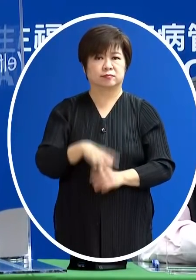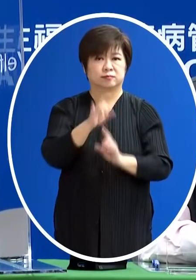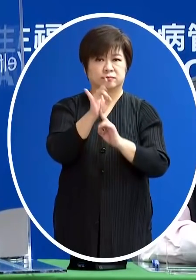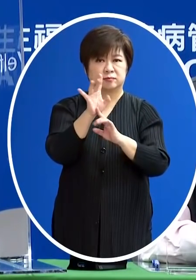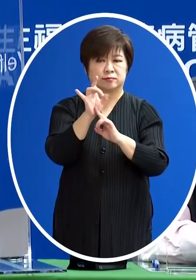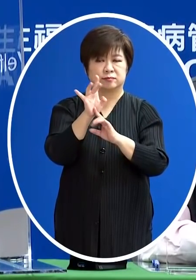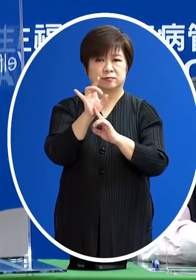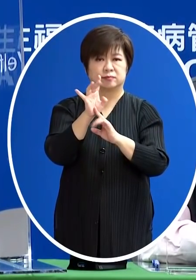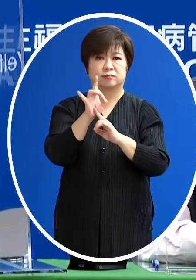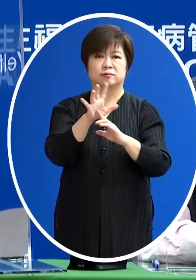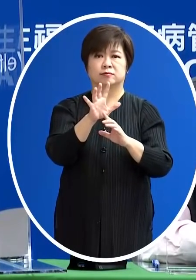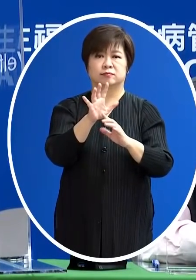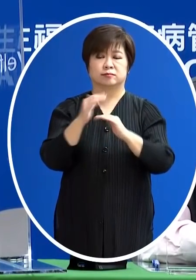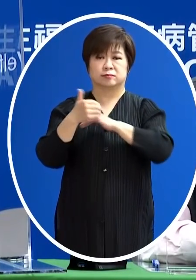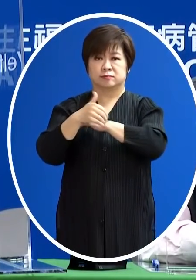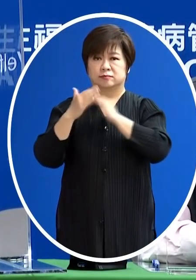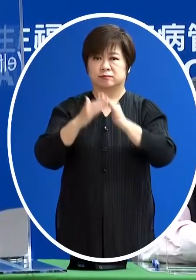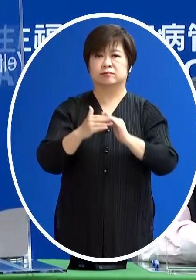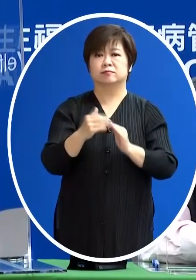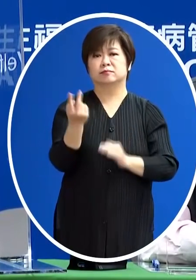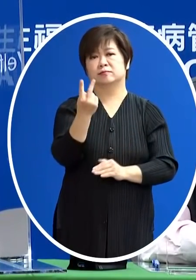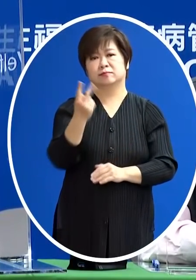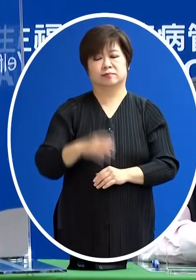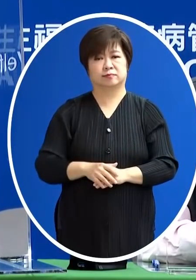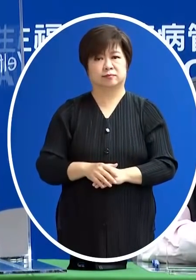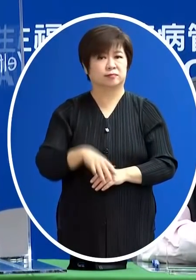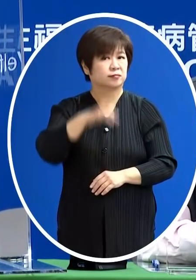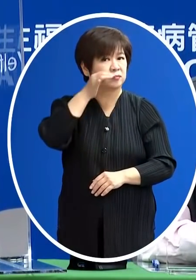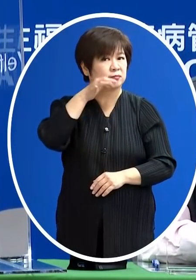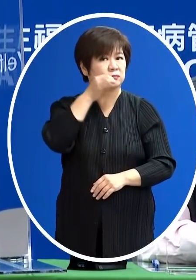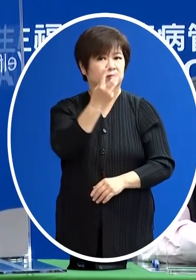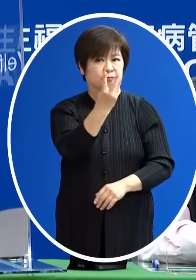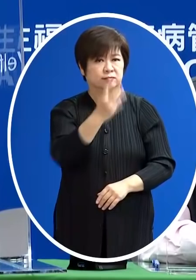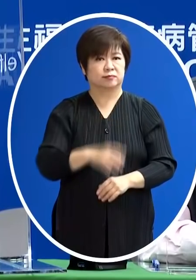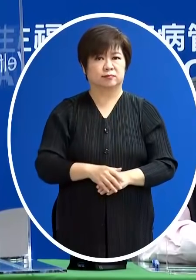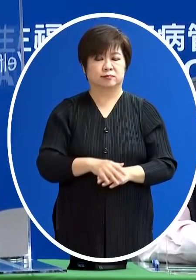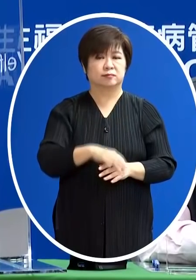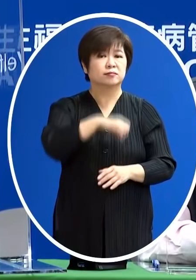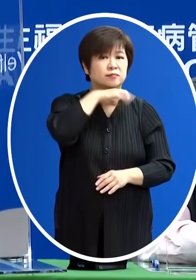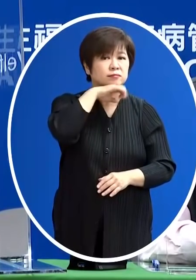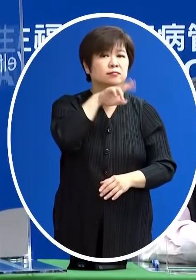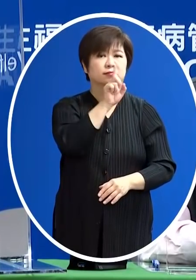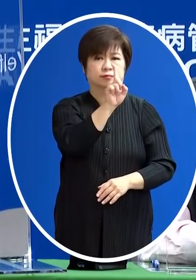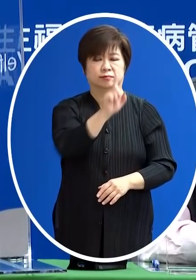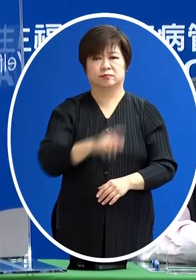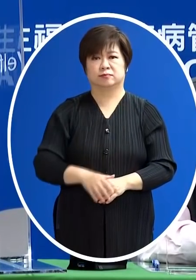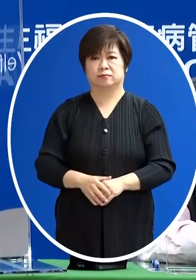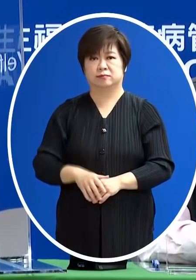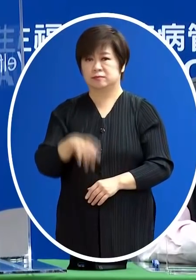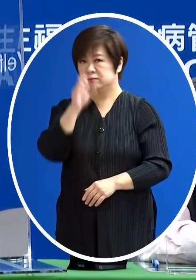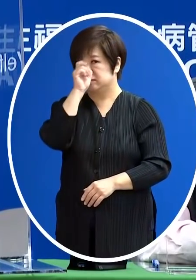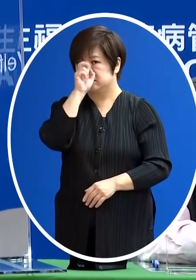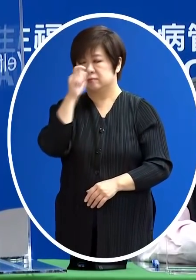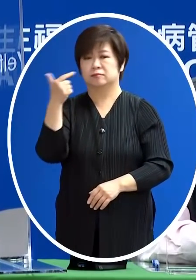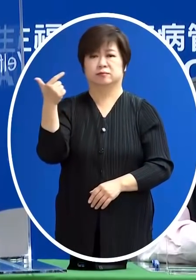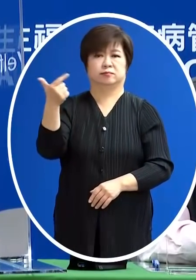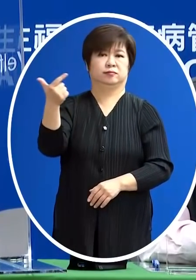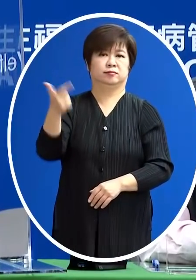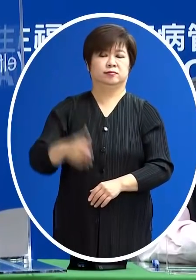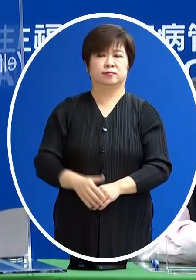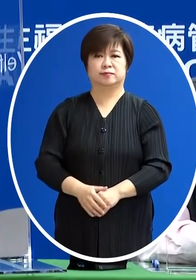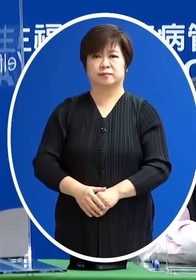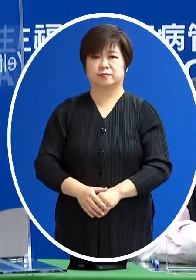县新竹市2例，那彰化县3例，屏东县1例，那宜兰县